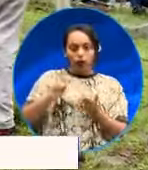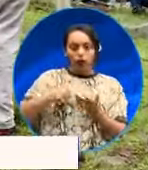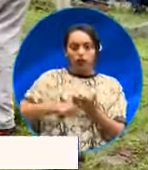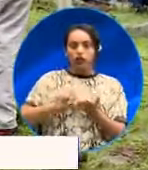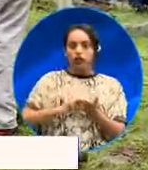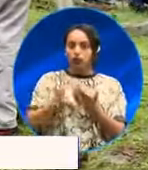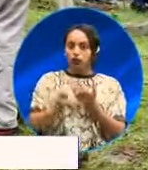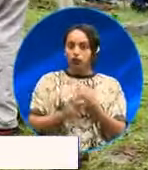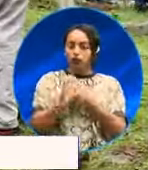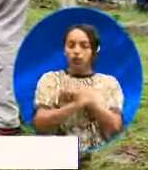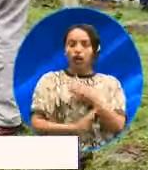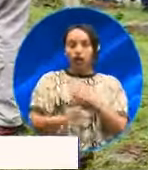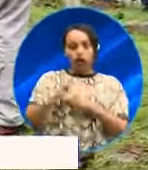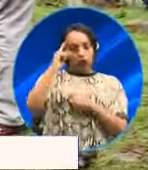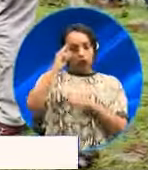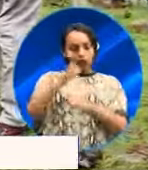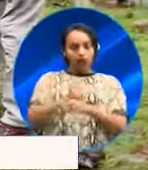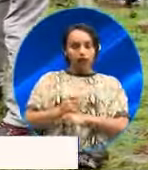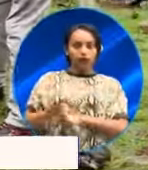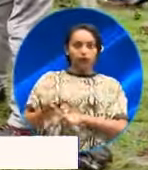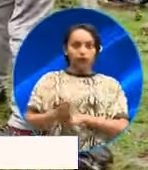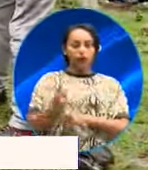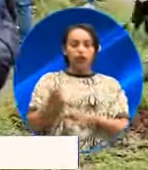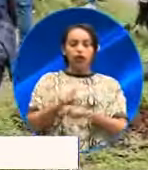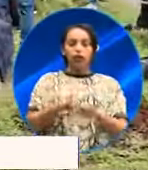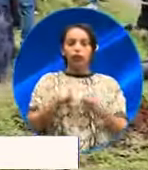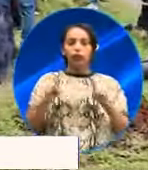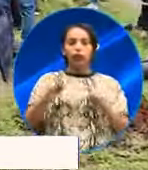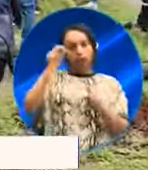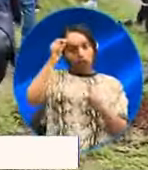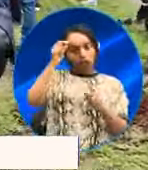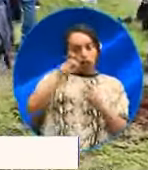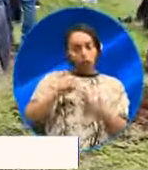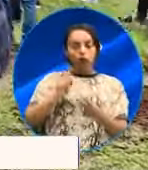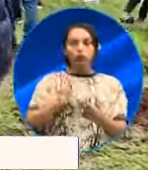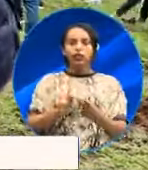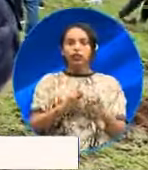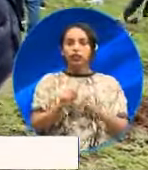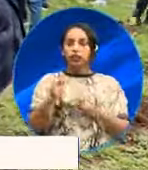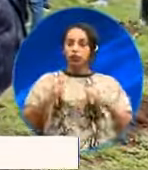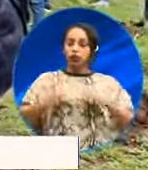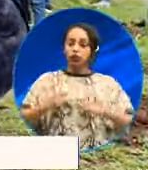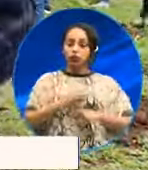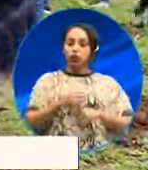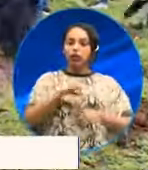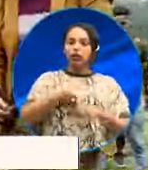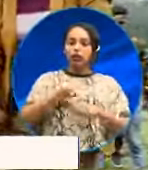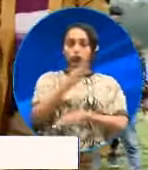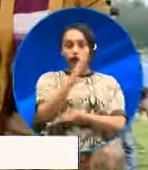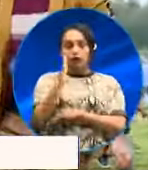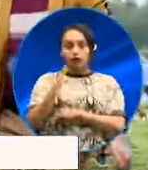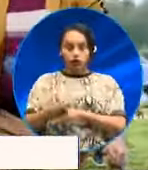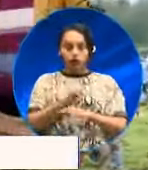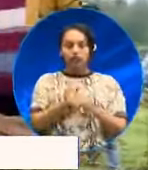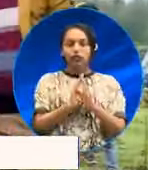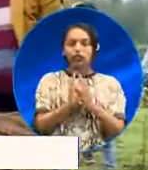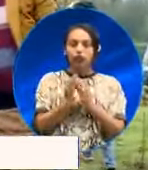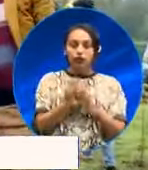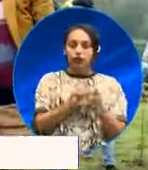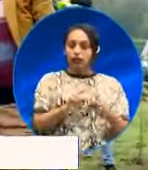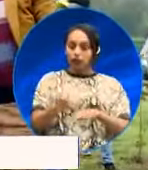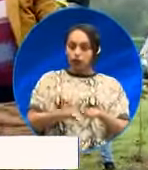አሻራ መርሃ ግብሩ ሀገራዊ ሳቢን ያነገበ በመሆኑ ያለ ልዩነት እቅዱን ለማሳካት እንደሚተጉና የተተከሉ ችግኞችንም